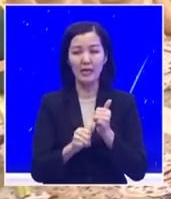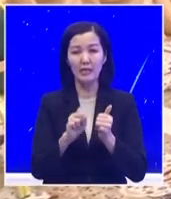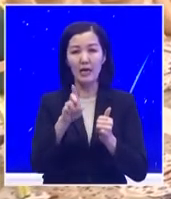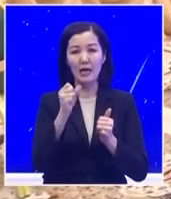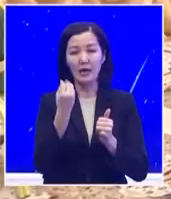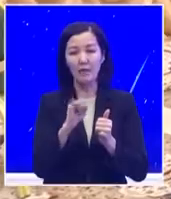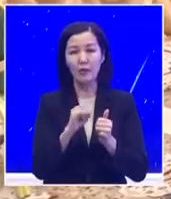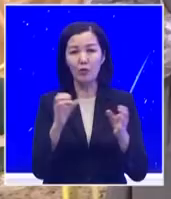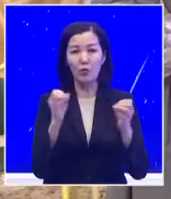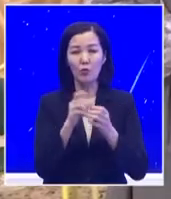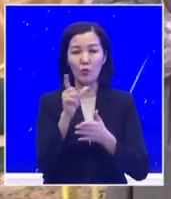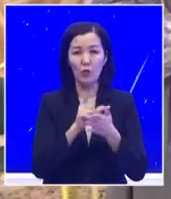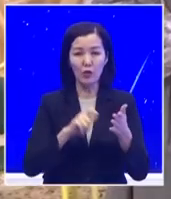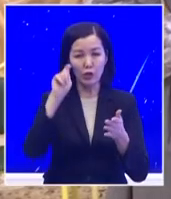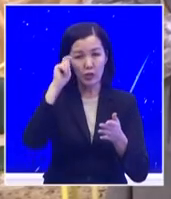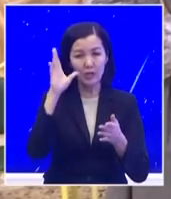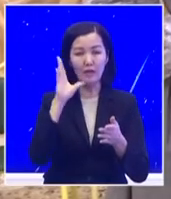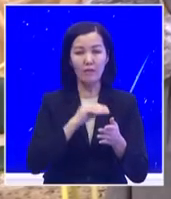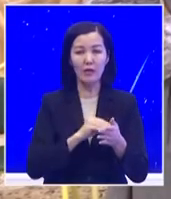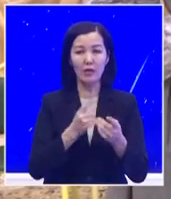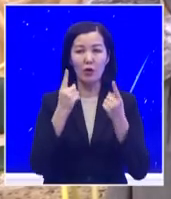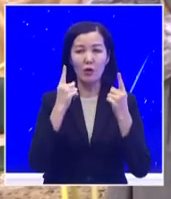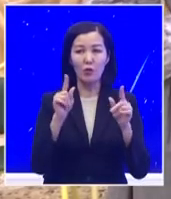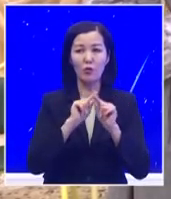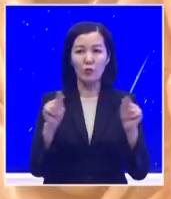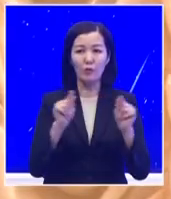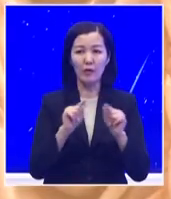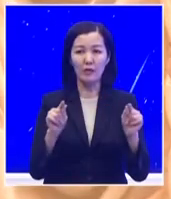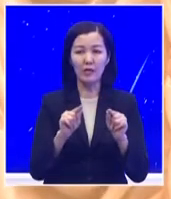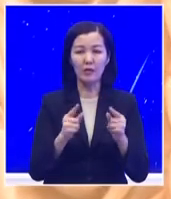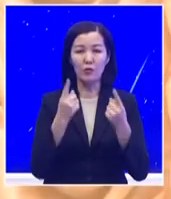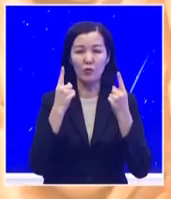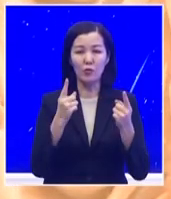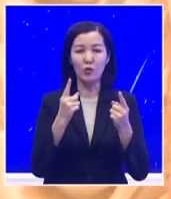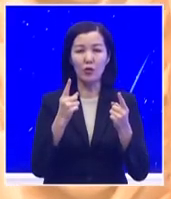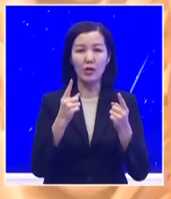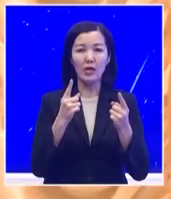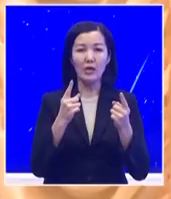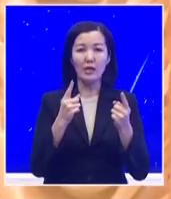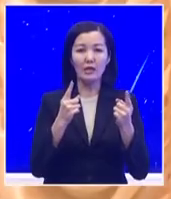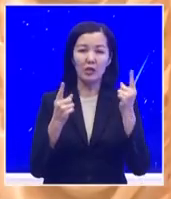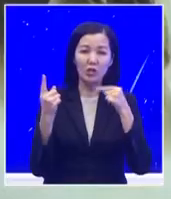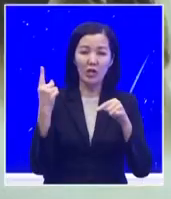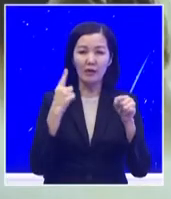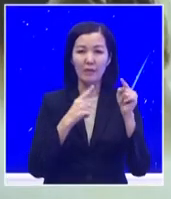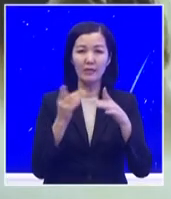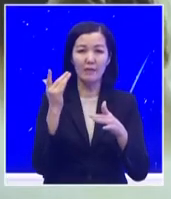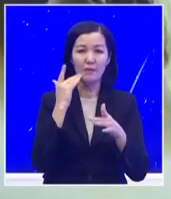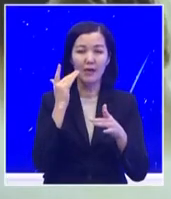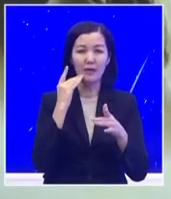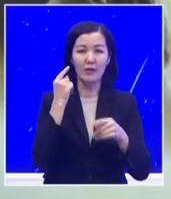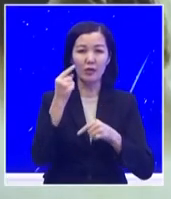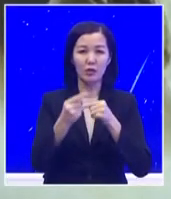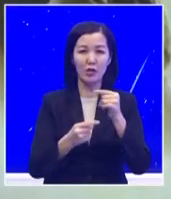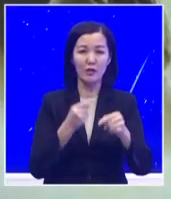кем дегенде 10 өлеңін жатқа білет. Ұлт перзентін ұлықтайтын ұрпағы барда, ұлы ақынның әдеби мұрасы мәңгі жасамақ. Айзада Оразалы,